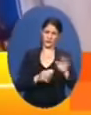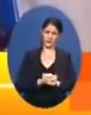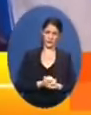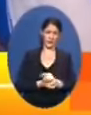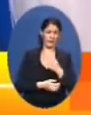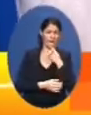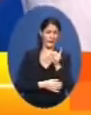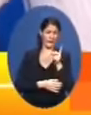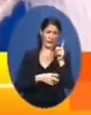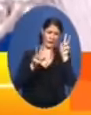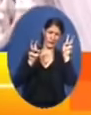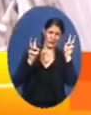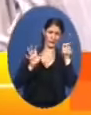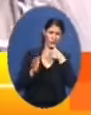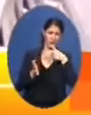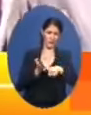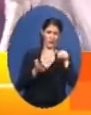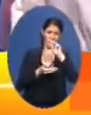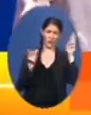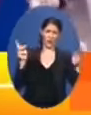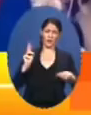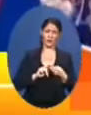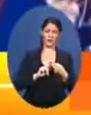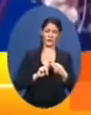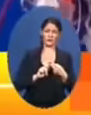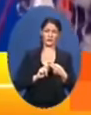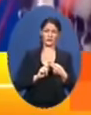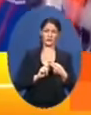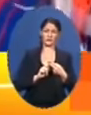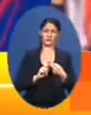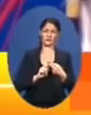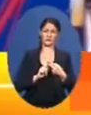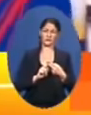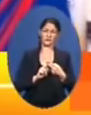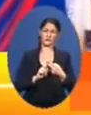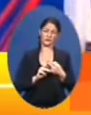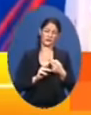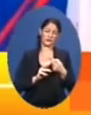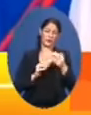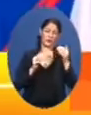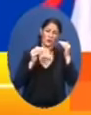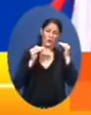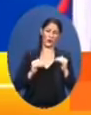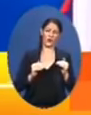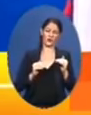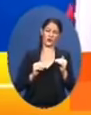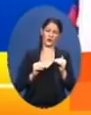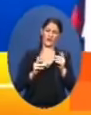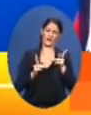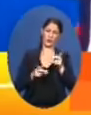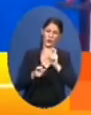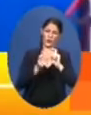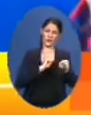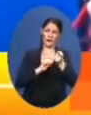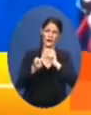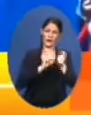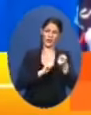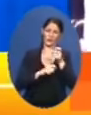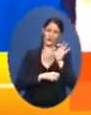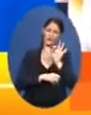כן, האיום הגדול כדי שיוריד את כוח מראש לרקח ולהוריד את כוח המיקוח של ארגוני העובדים. אנחנו צריכים לזכור, אנחנו